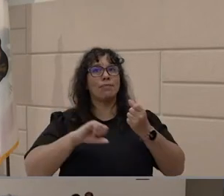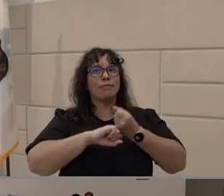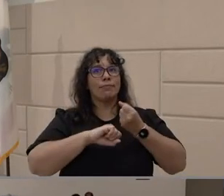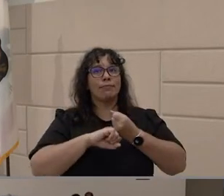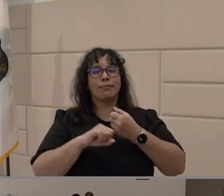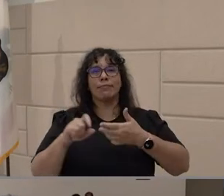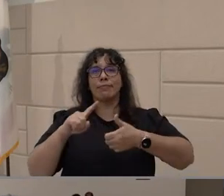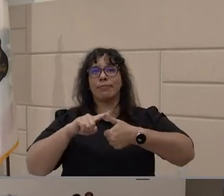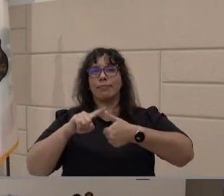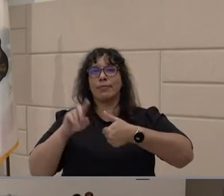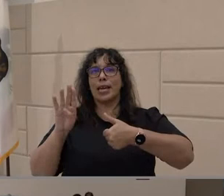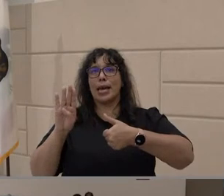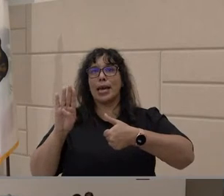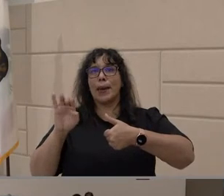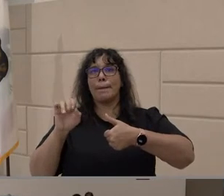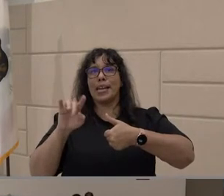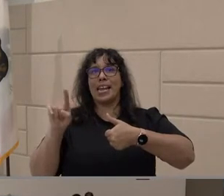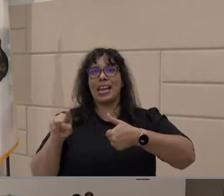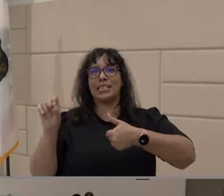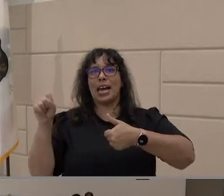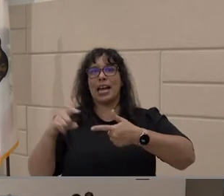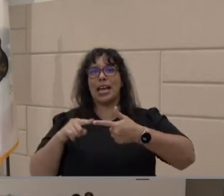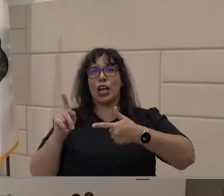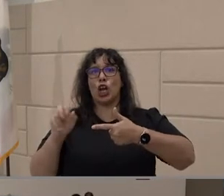ទាំងអស់មានការគ្រប់គ្រង